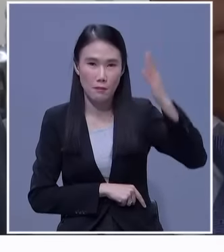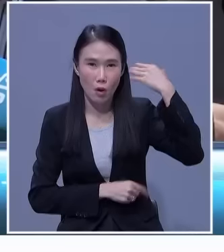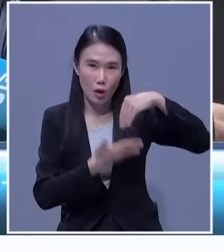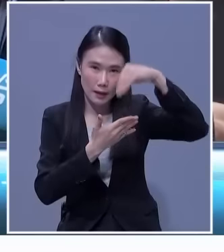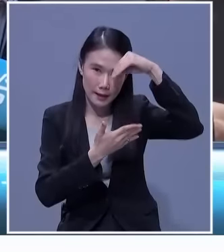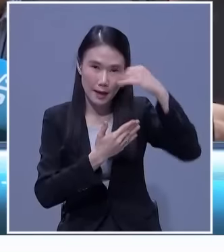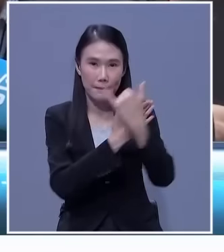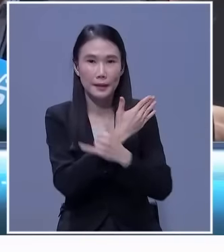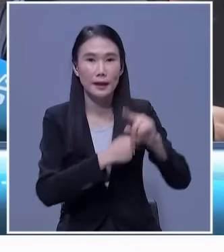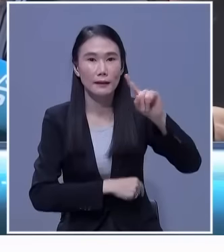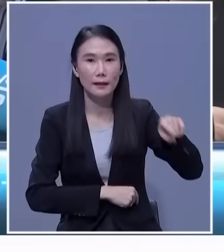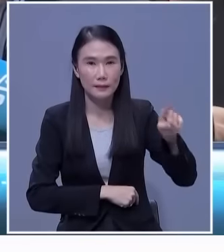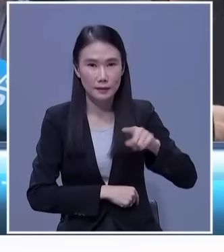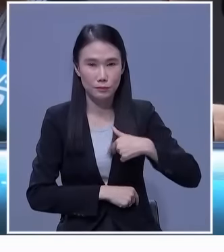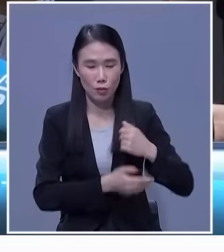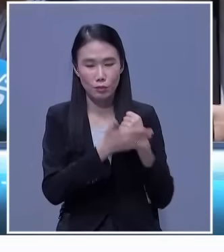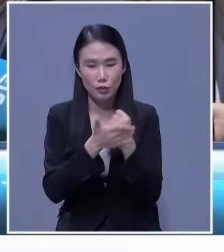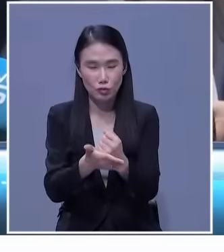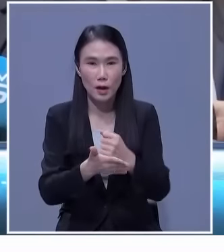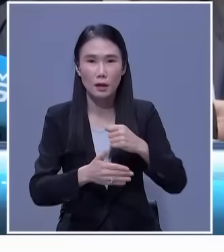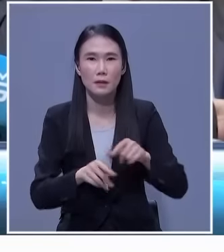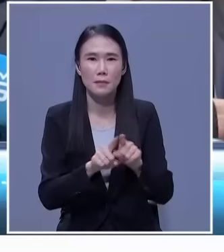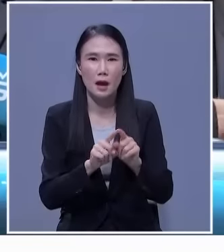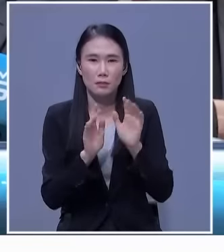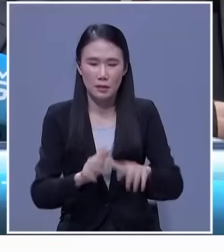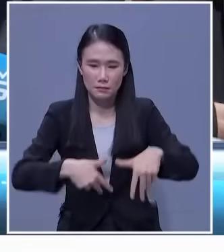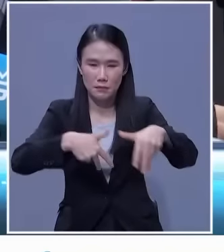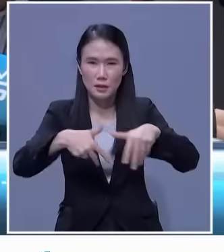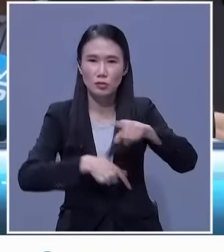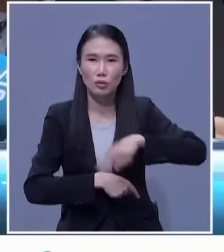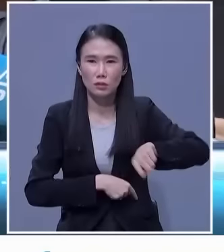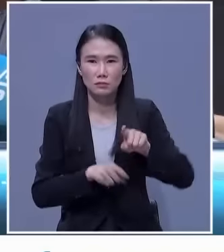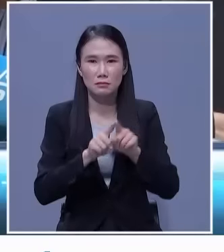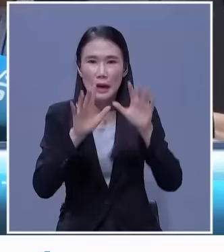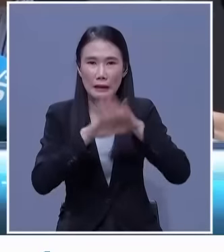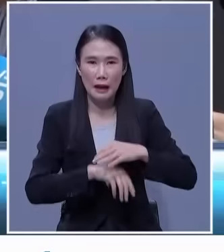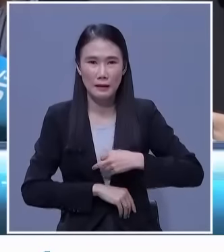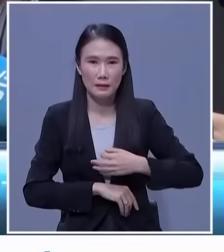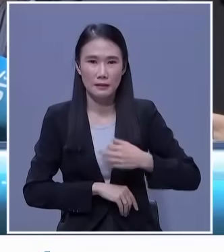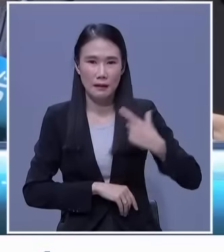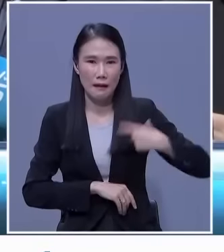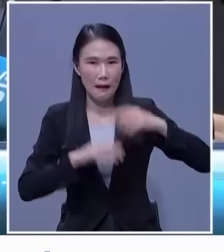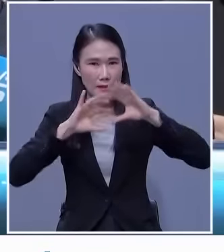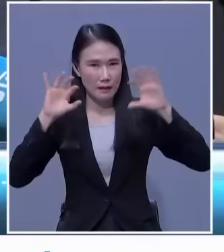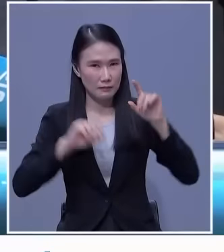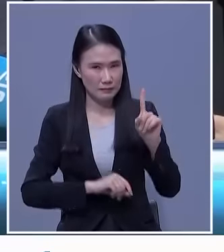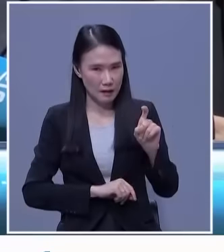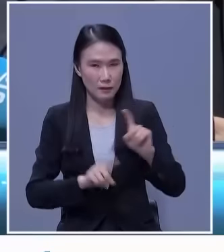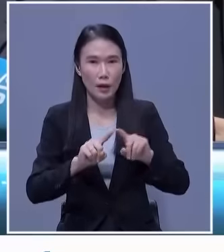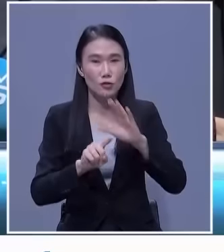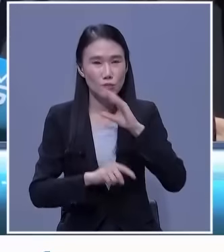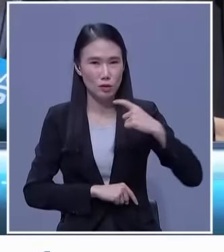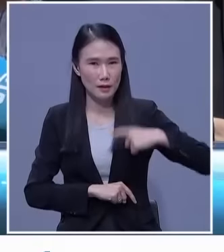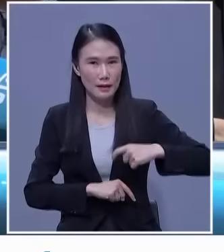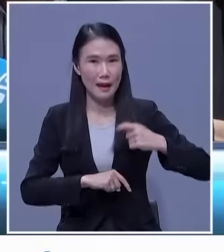กฤษผมเข้าไปเนี่ยในฐานะประชาชนคนนึงไม่ใช่ในฐานะอัยการ แต่ม ัน เป็นไปไม ่ ได้ในเมื่อจริยธรรมของอัย